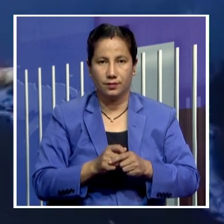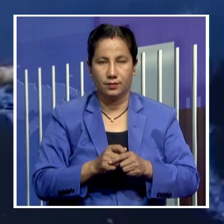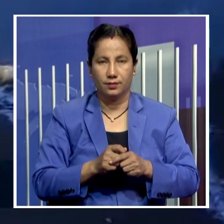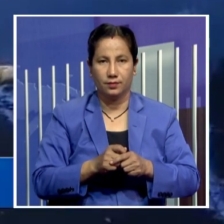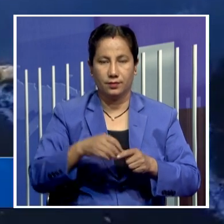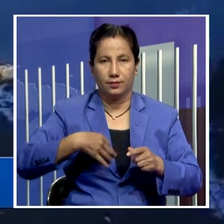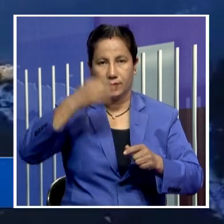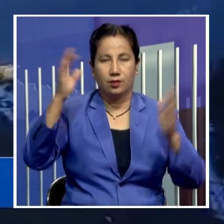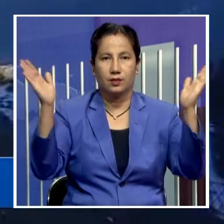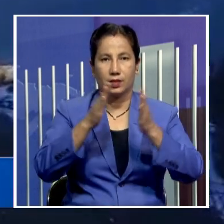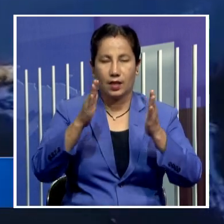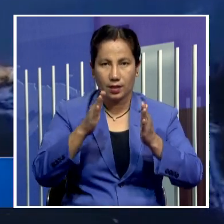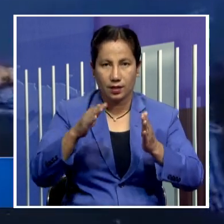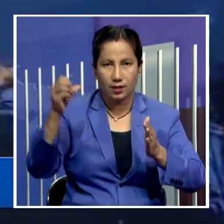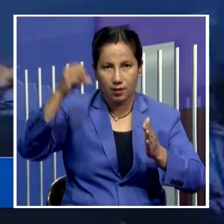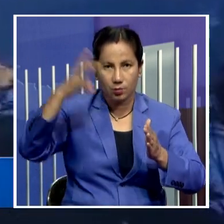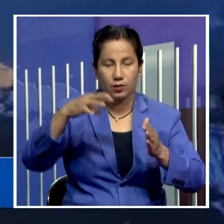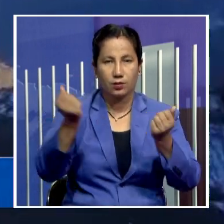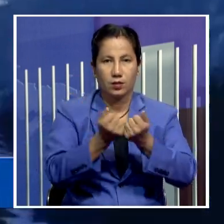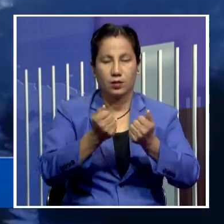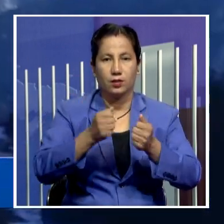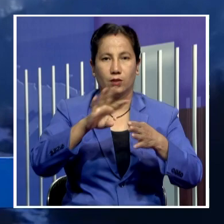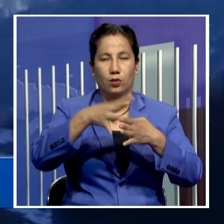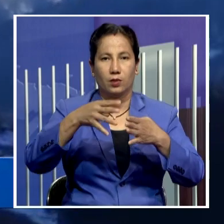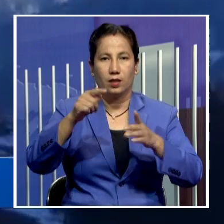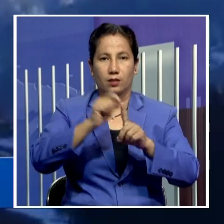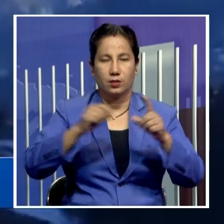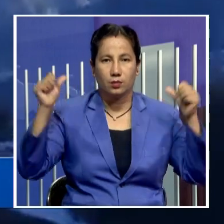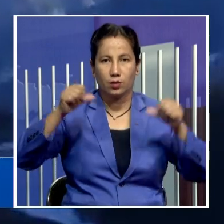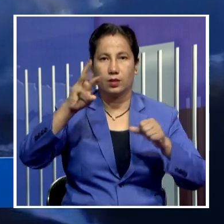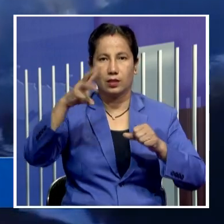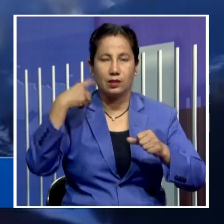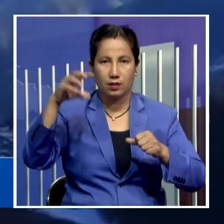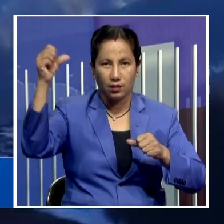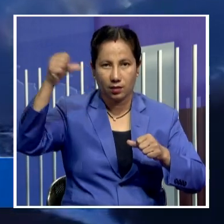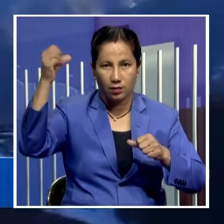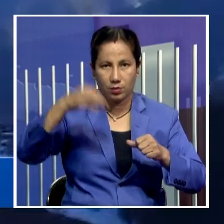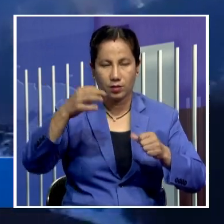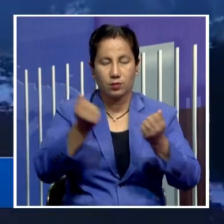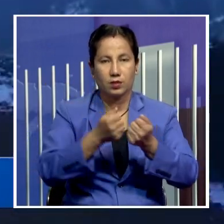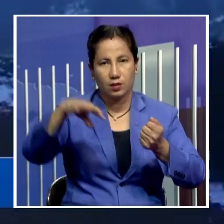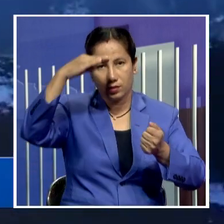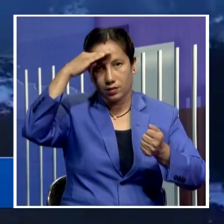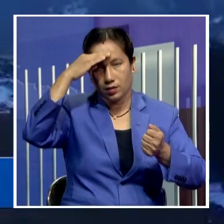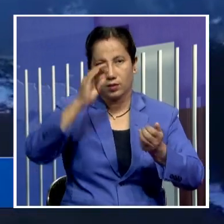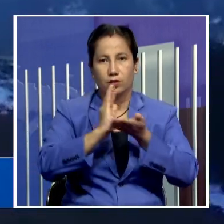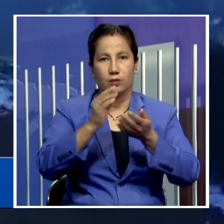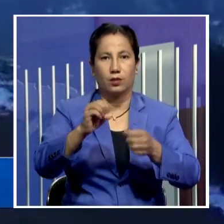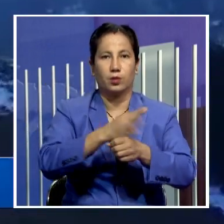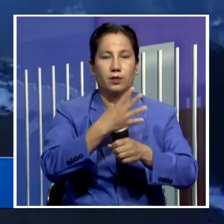हिल्दुम साना लघु जलविद्युत आयोजना अवरुद्ध भएपछि हुम्लाको सिमकोटमा तीन दिनदेखि अन्धकार। सरकारी कार्यालयको सेवा प्रभावित।